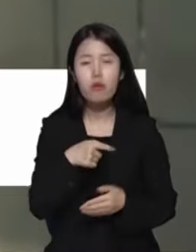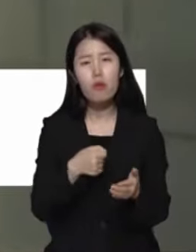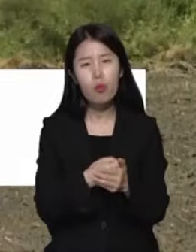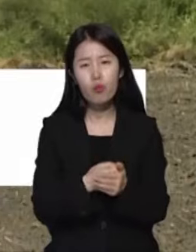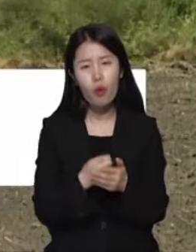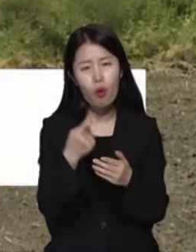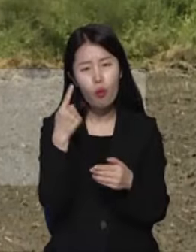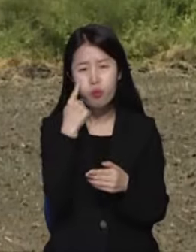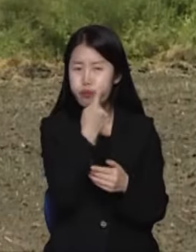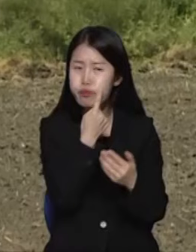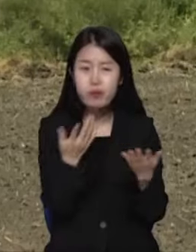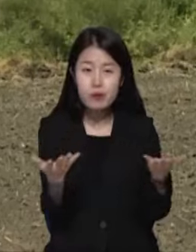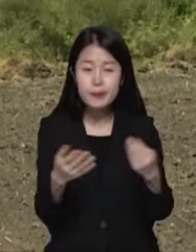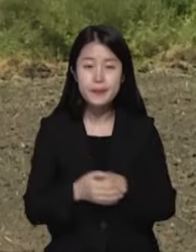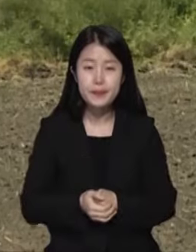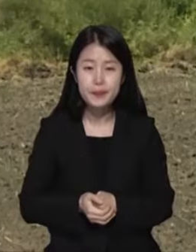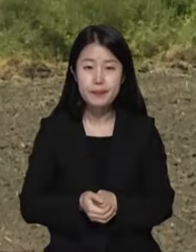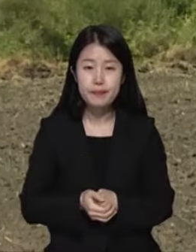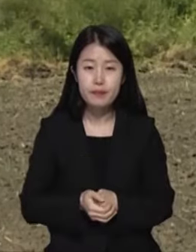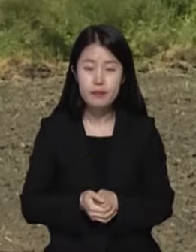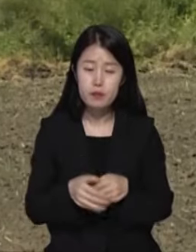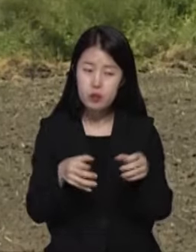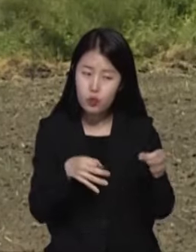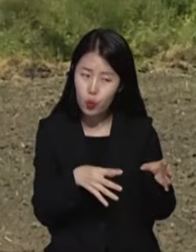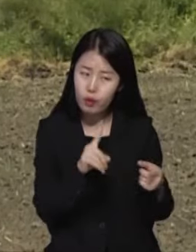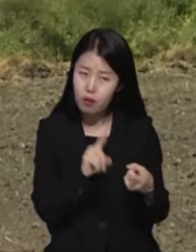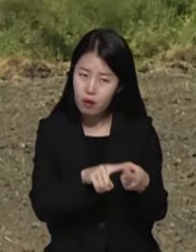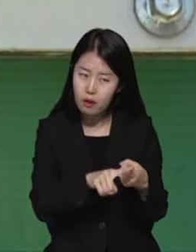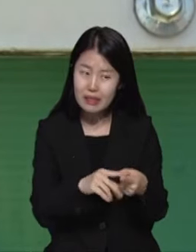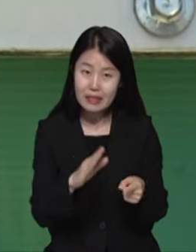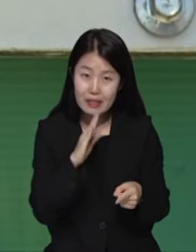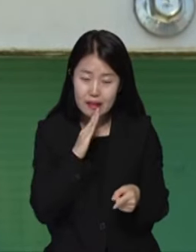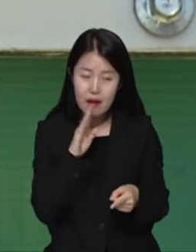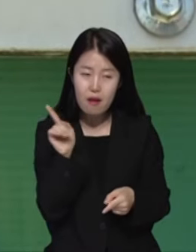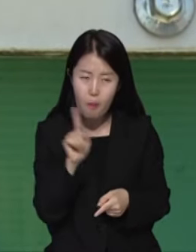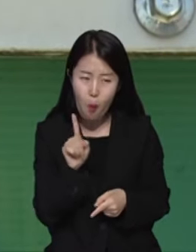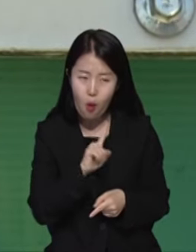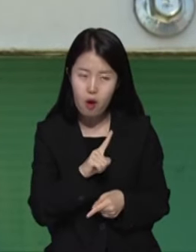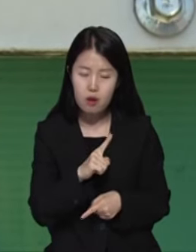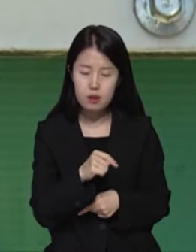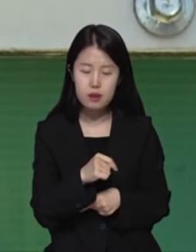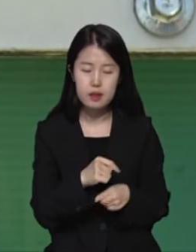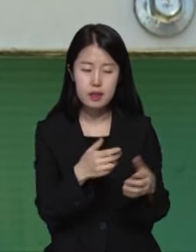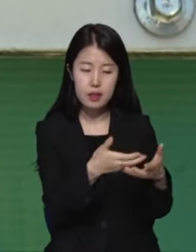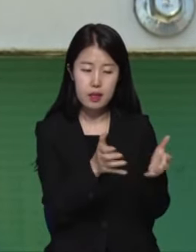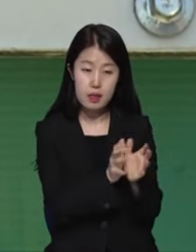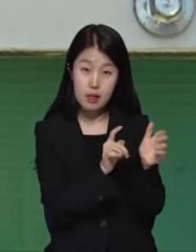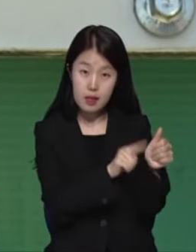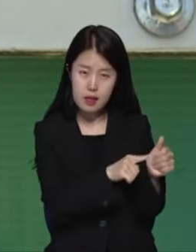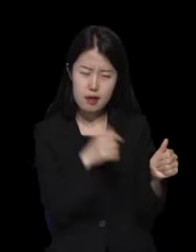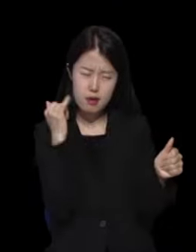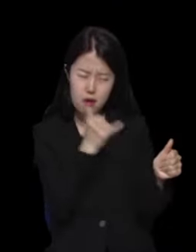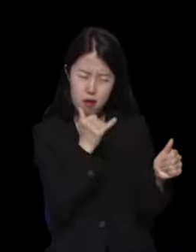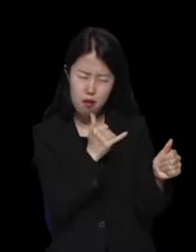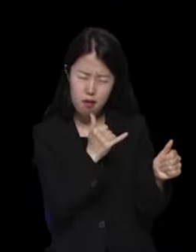없습니다. 후원금과 관련해 취재진이 사실 확인과 반론을 듣기 위해 A단체 대표와